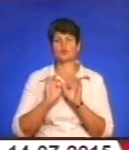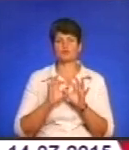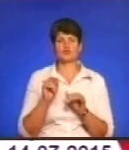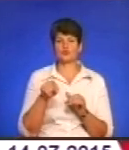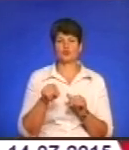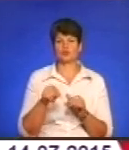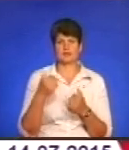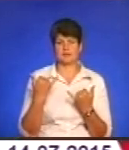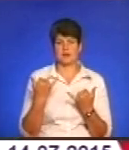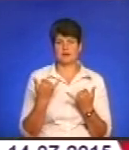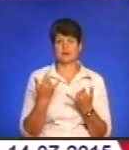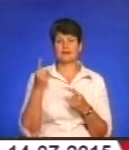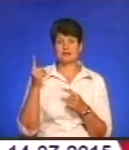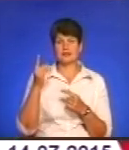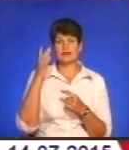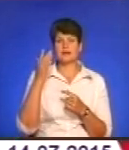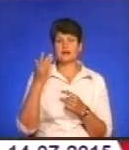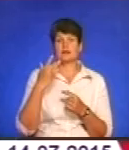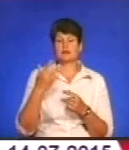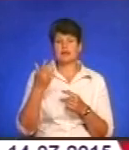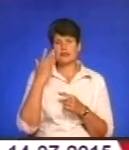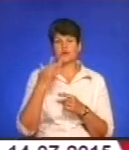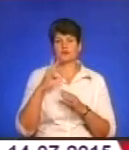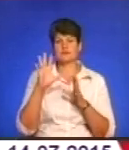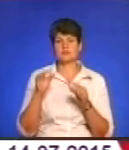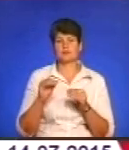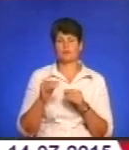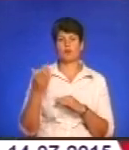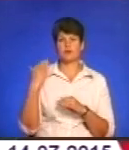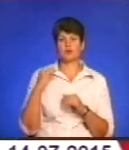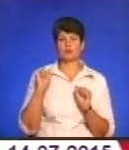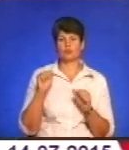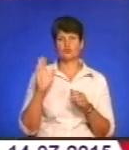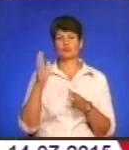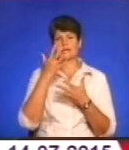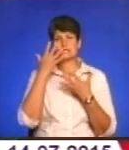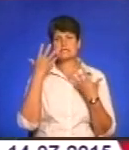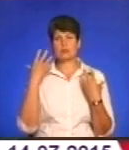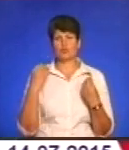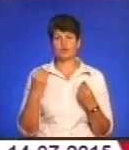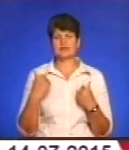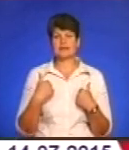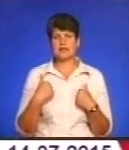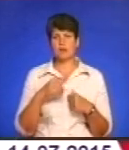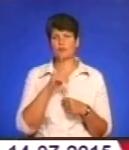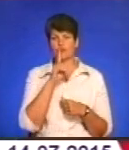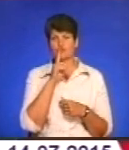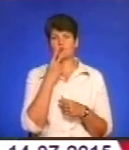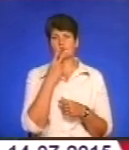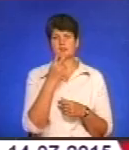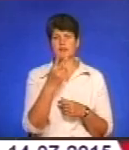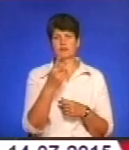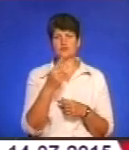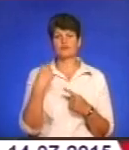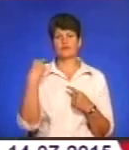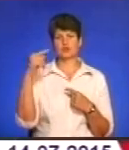тут тепер, що ти літо, як і всі попередні, можуть легко стати забутні. Я мовчу і дивляюся пильно